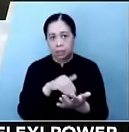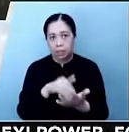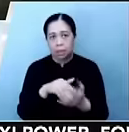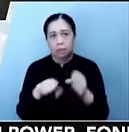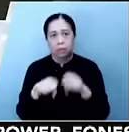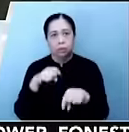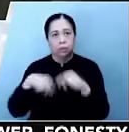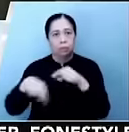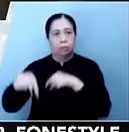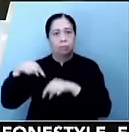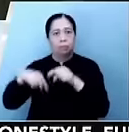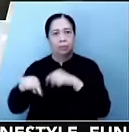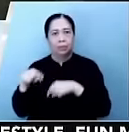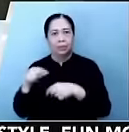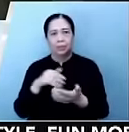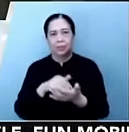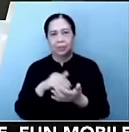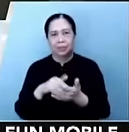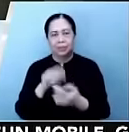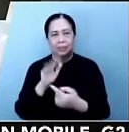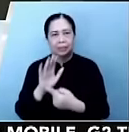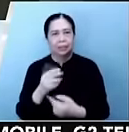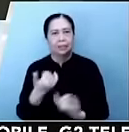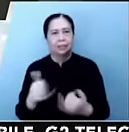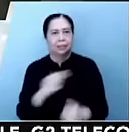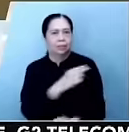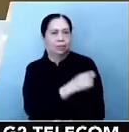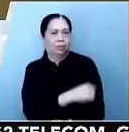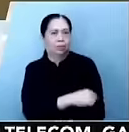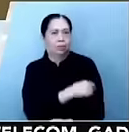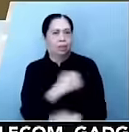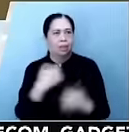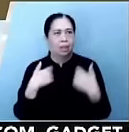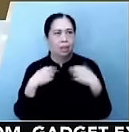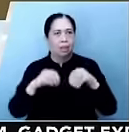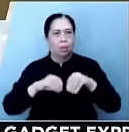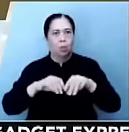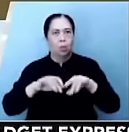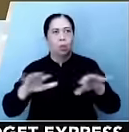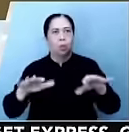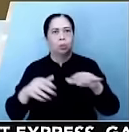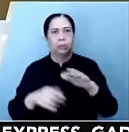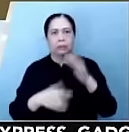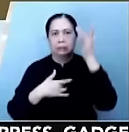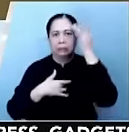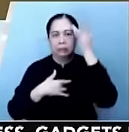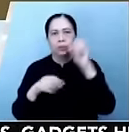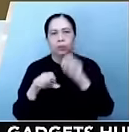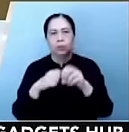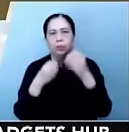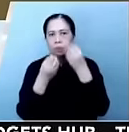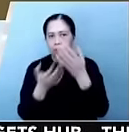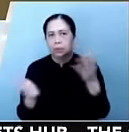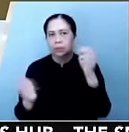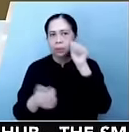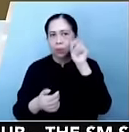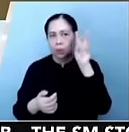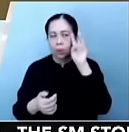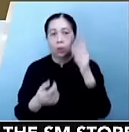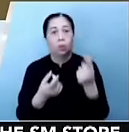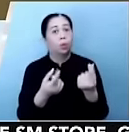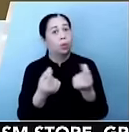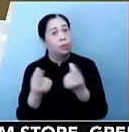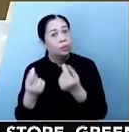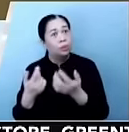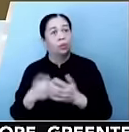medical scenes, nasa ospital po ulit kami at meron pong outbreak. So makakapagbigay knowledge po ito sa kung anong pwedeng gawin natin,